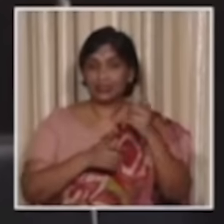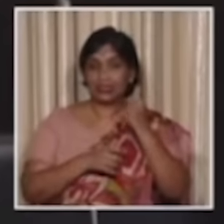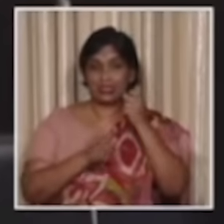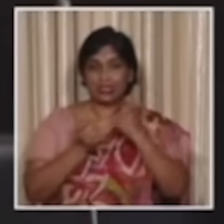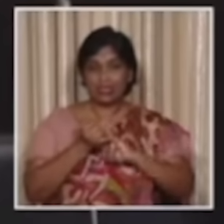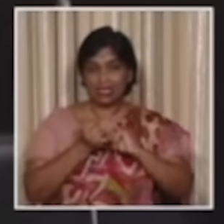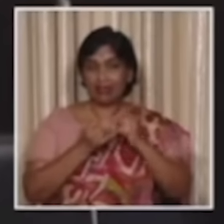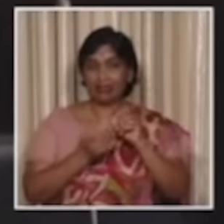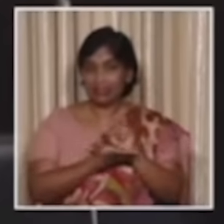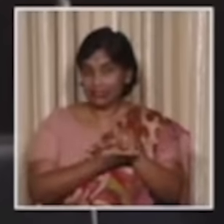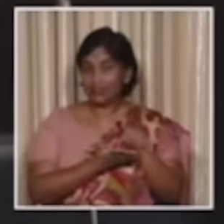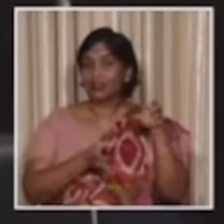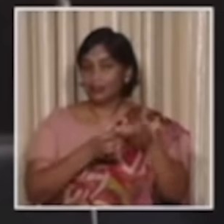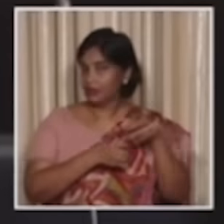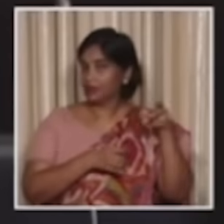මේ